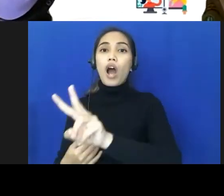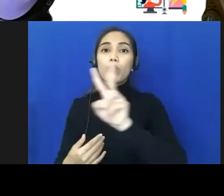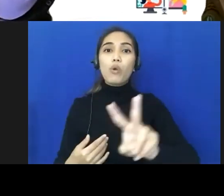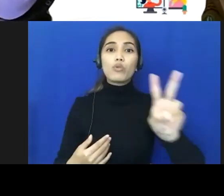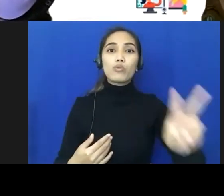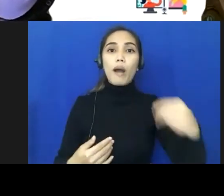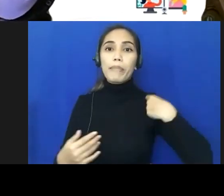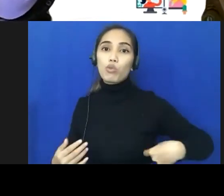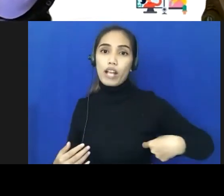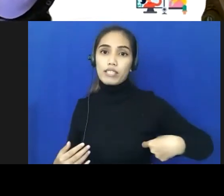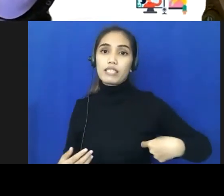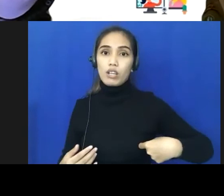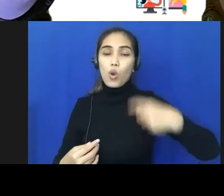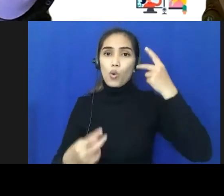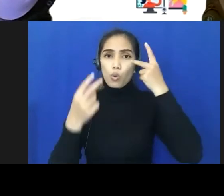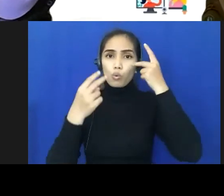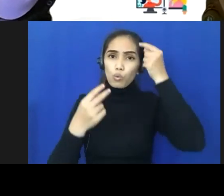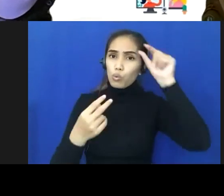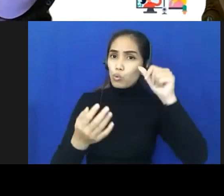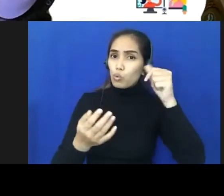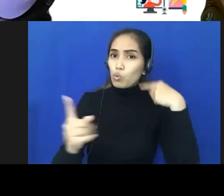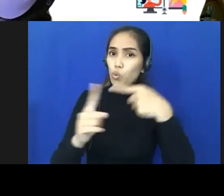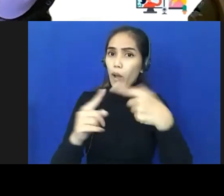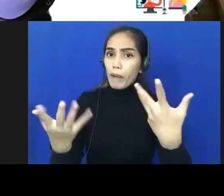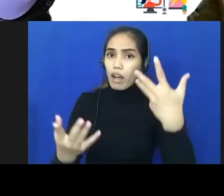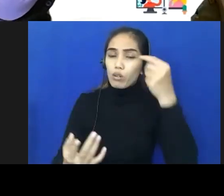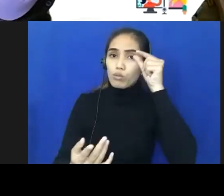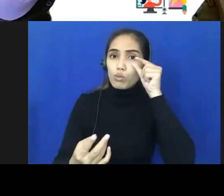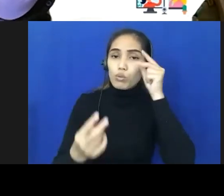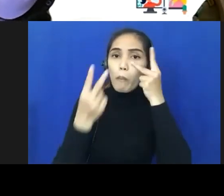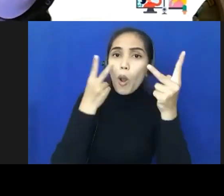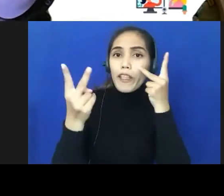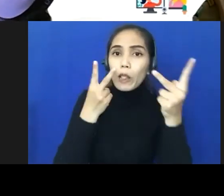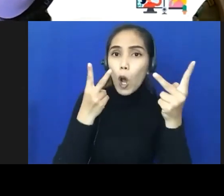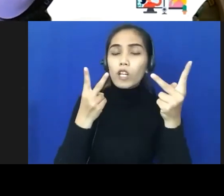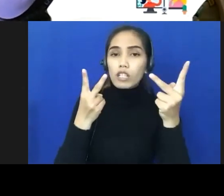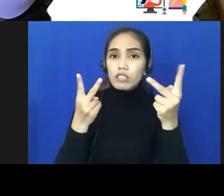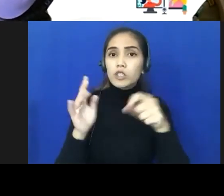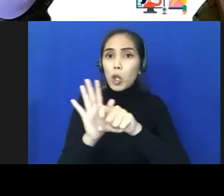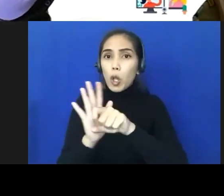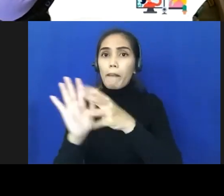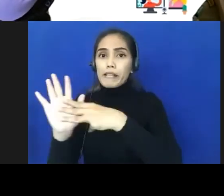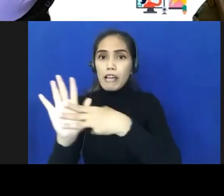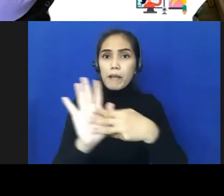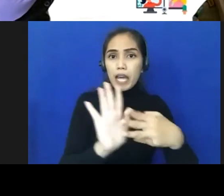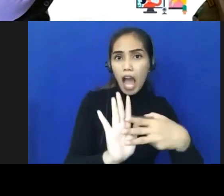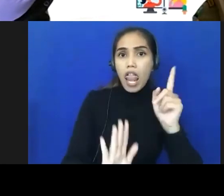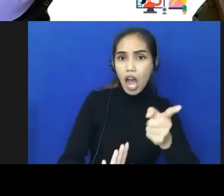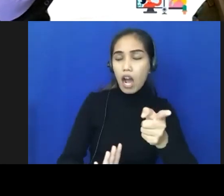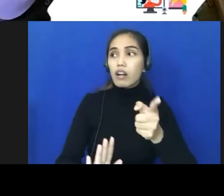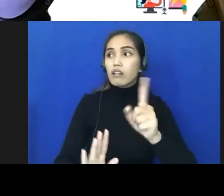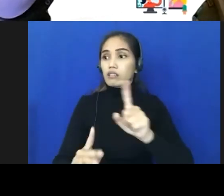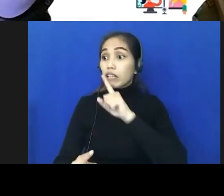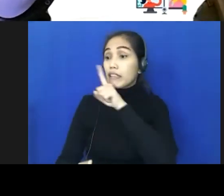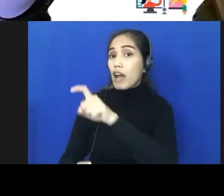petugas untuk memonitor apa yang saat ini dikeluhkan ya. Contoh ya, setiap hari kita tanyakan kepada